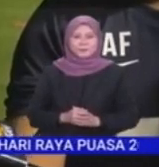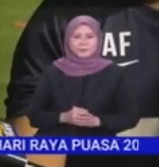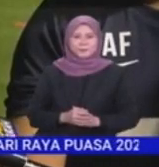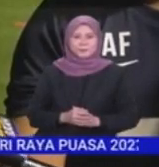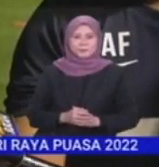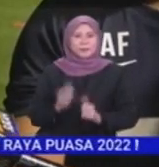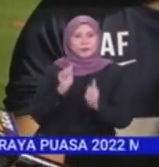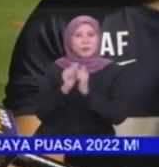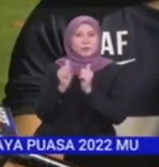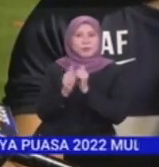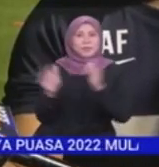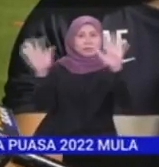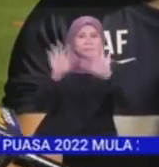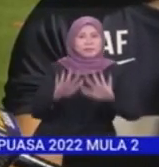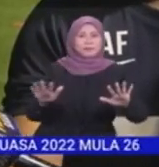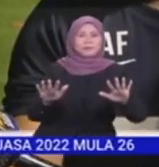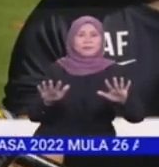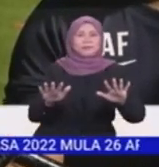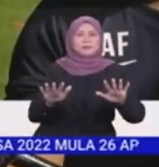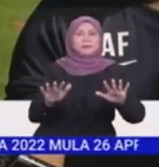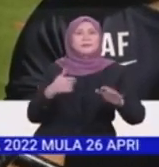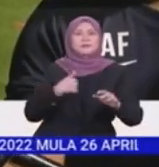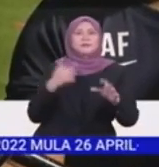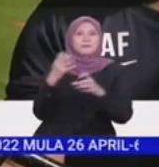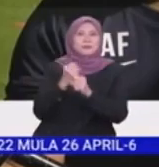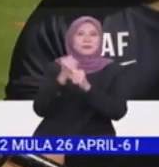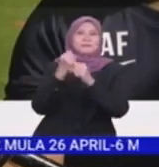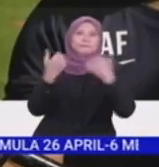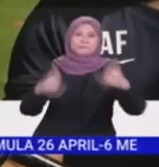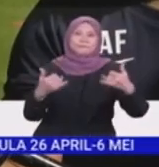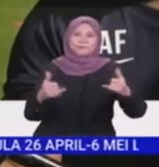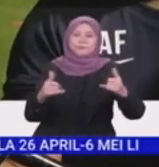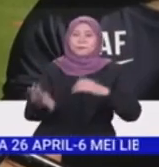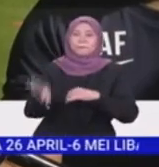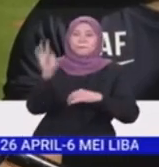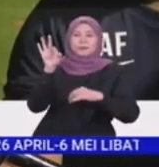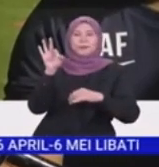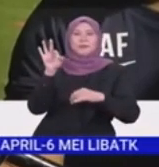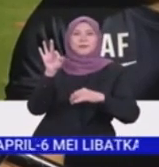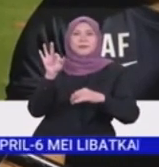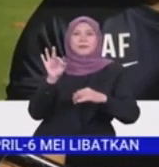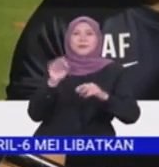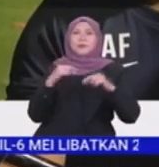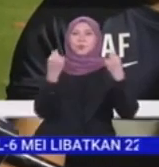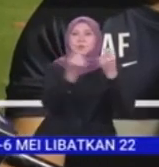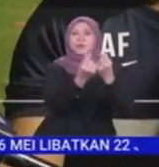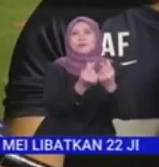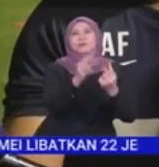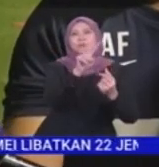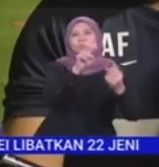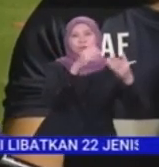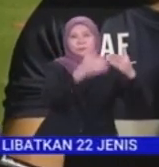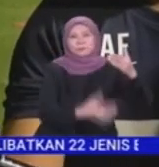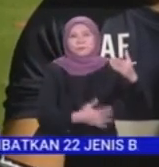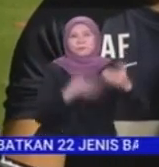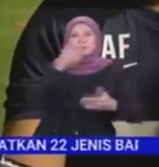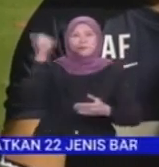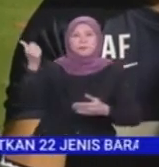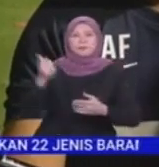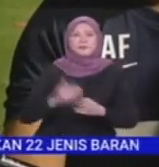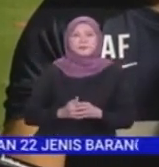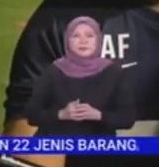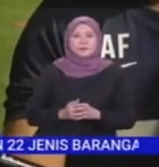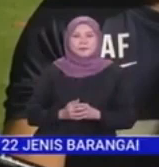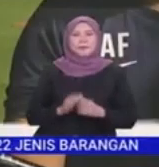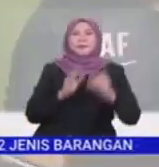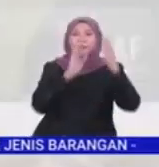Untuk Sukan C kali ini, saya harap saya dapat bermain dan saya dapat terpilih untuk 20 yang terbaik. Dan saya harap saya